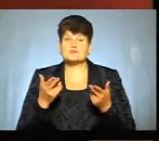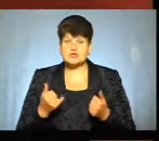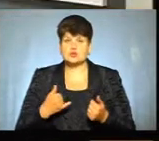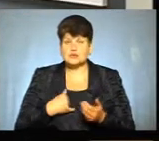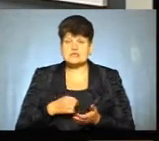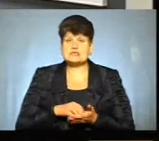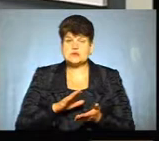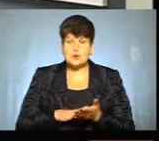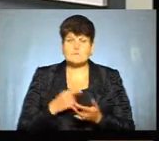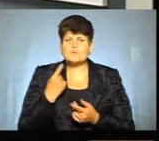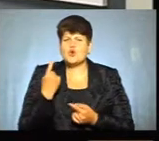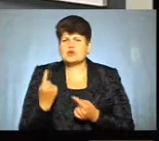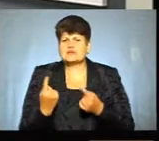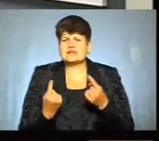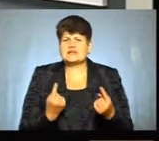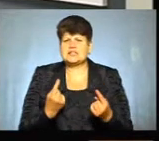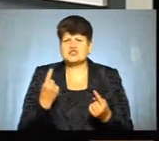реєструються поодиничні випадки.